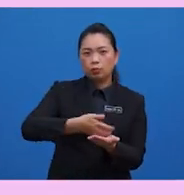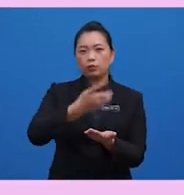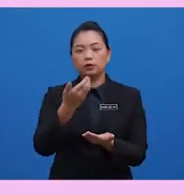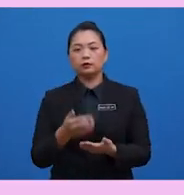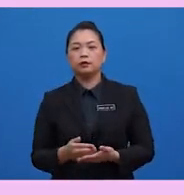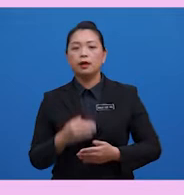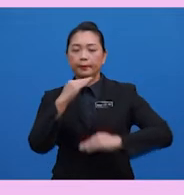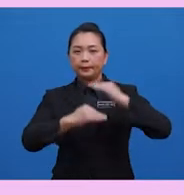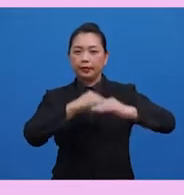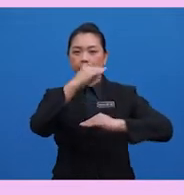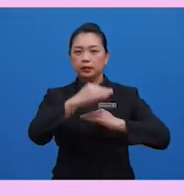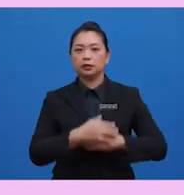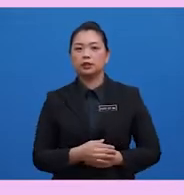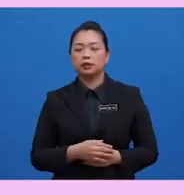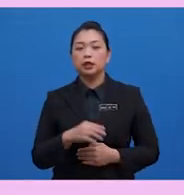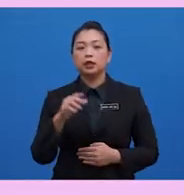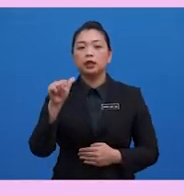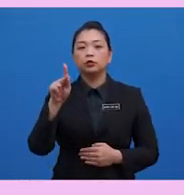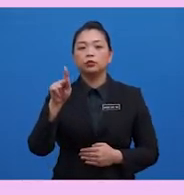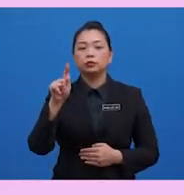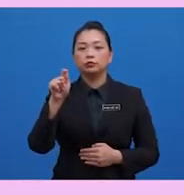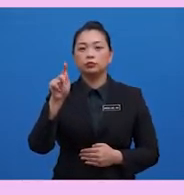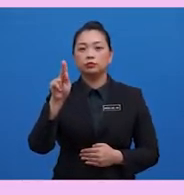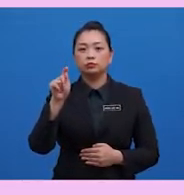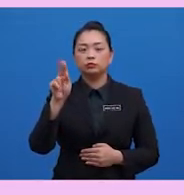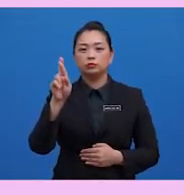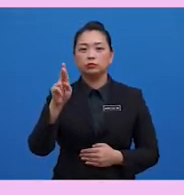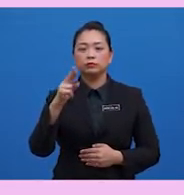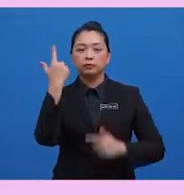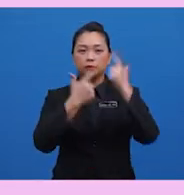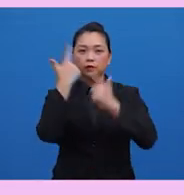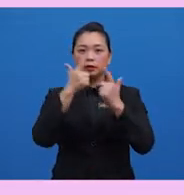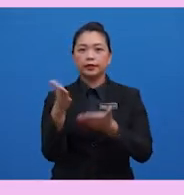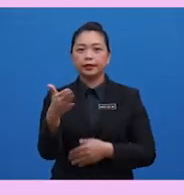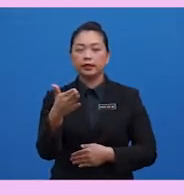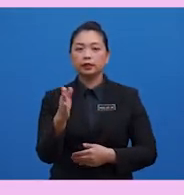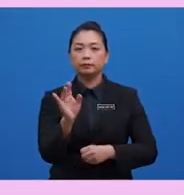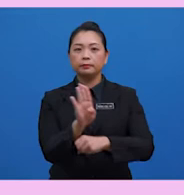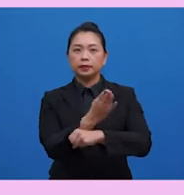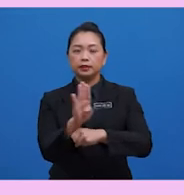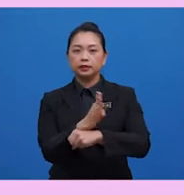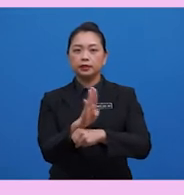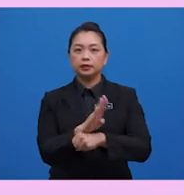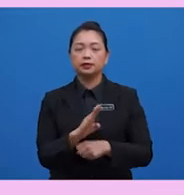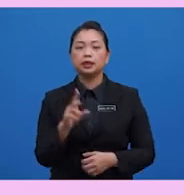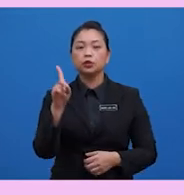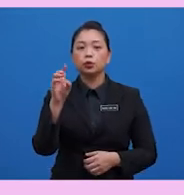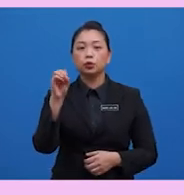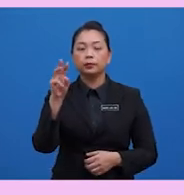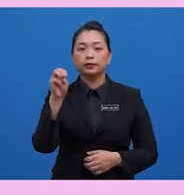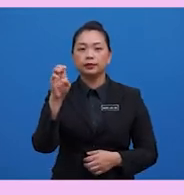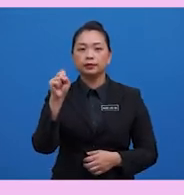perlombongan, pembinaan, akuakultur, perikanan, pelancongan, perniagaan dan